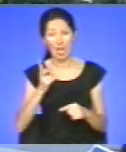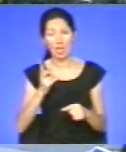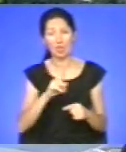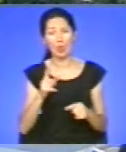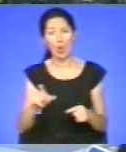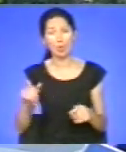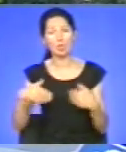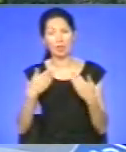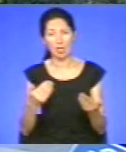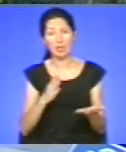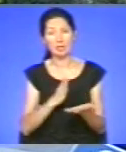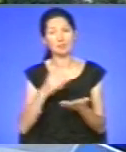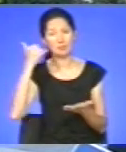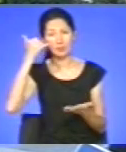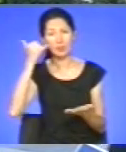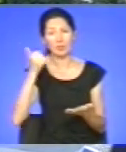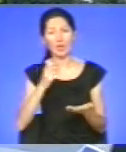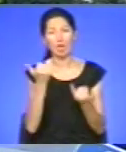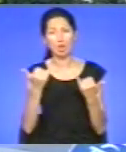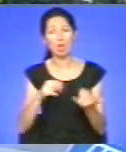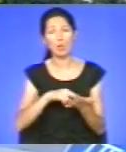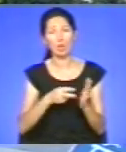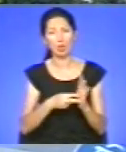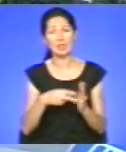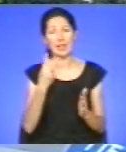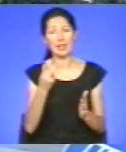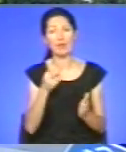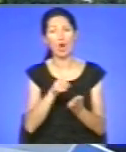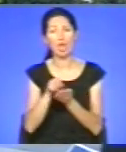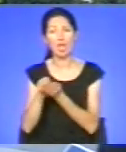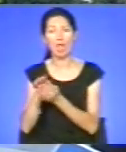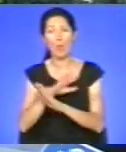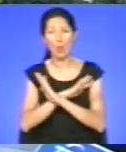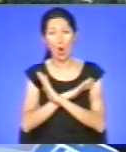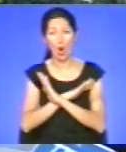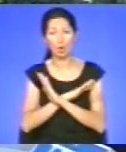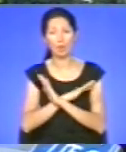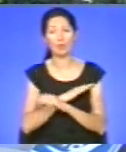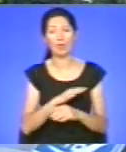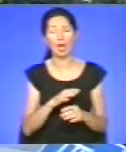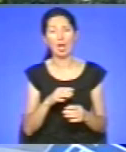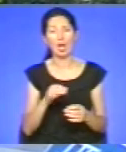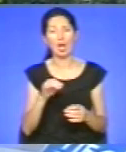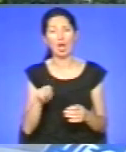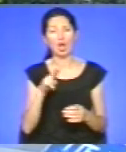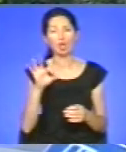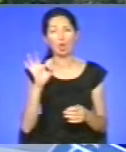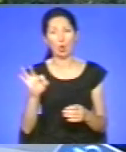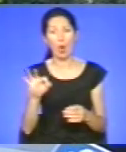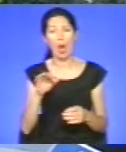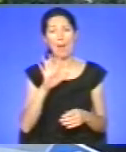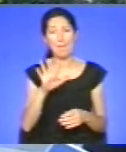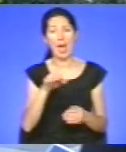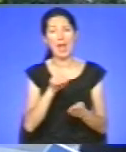контакт телефонний. На сьогодні планується 2 тіл похорону, і в мене є інформація з міської ради, і до